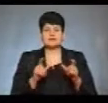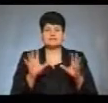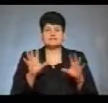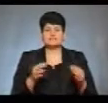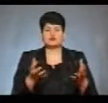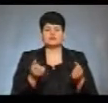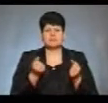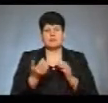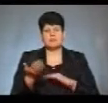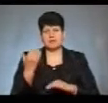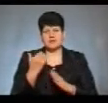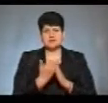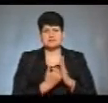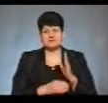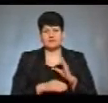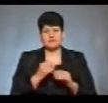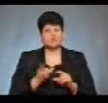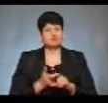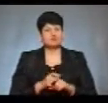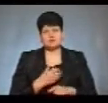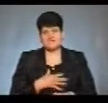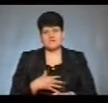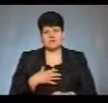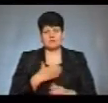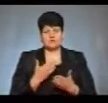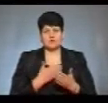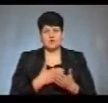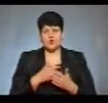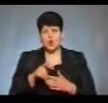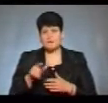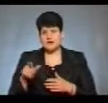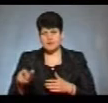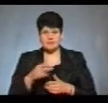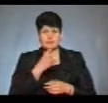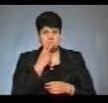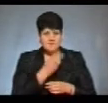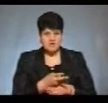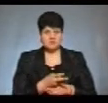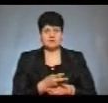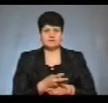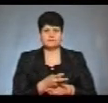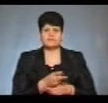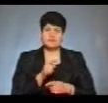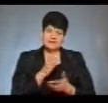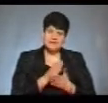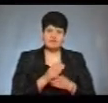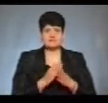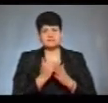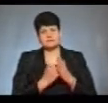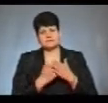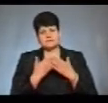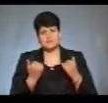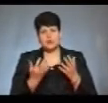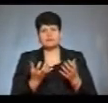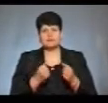попередні списки виборців, що дуже важливо, щоб громадяни вони бачили, чи вони є в списках. Отримали